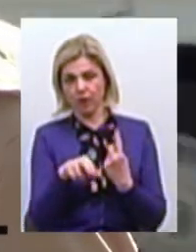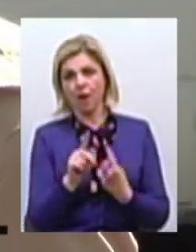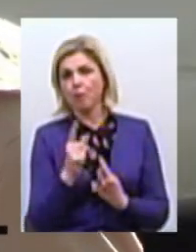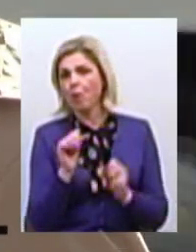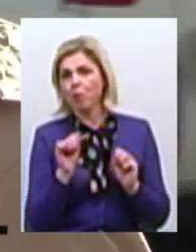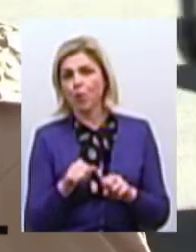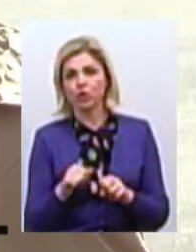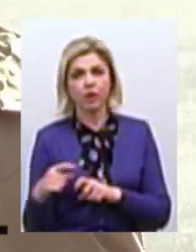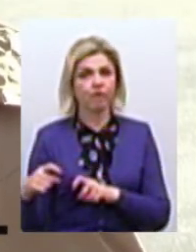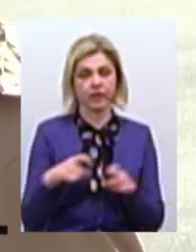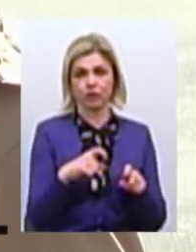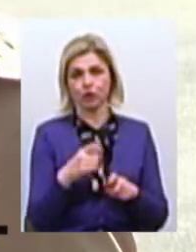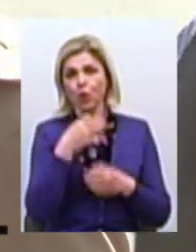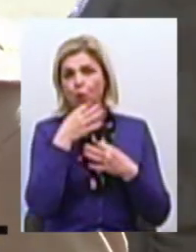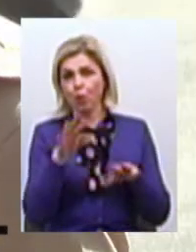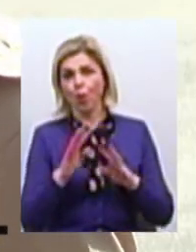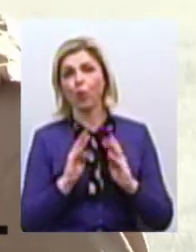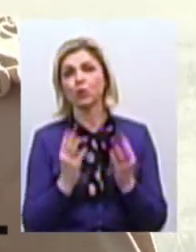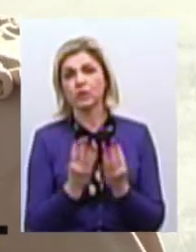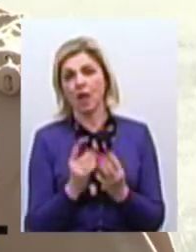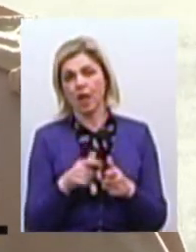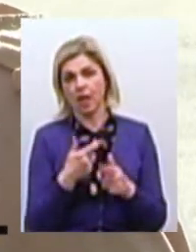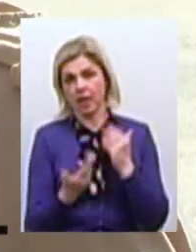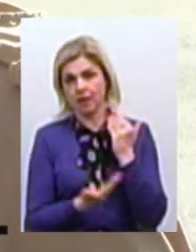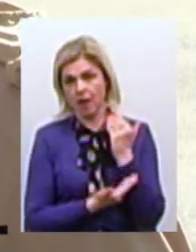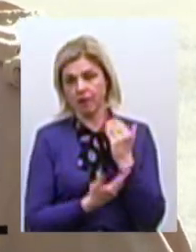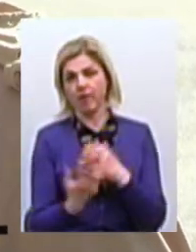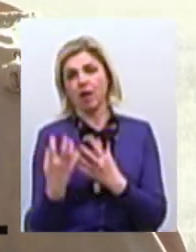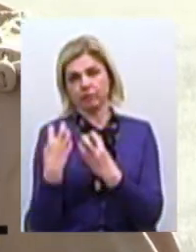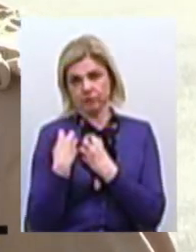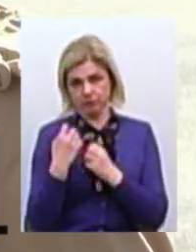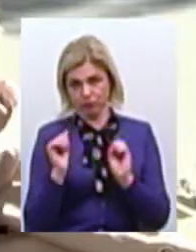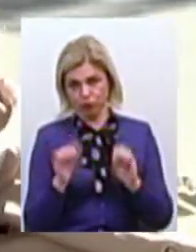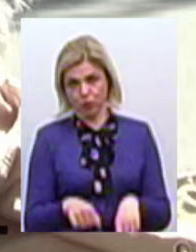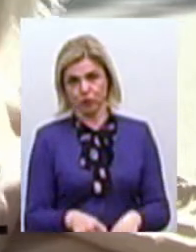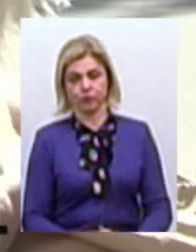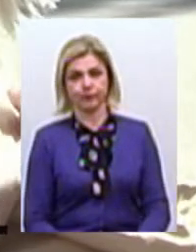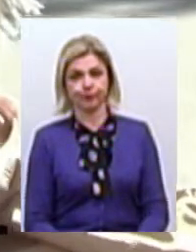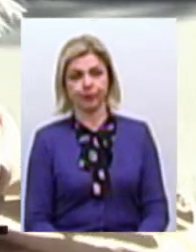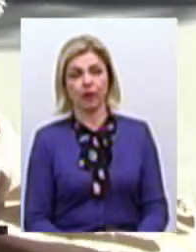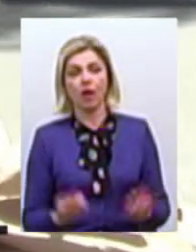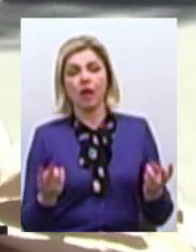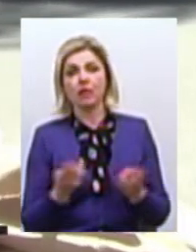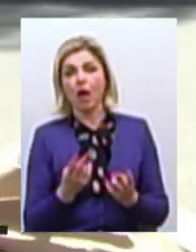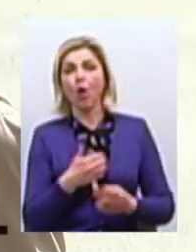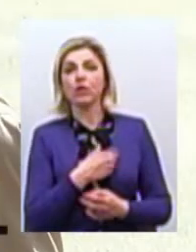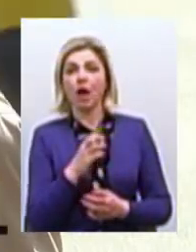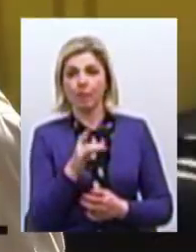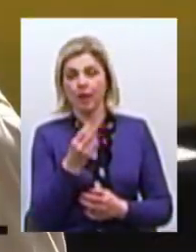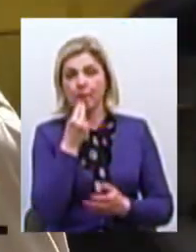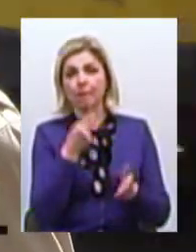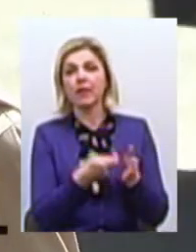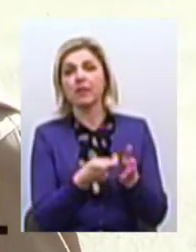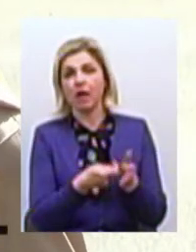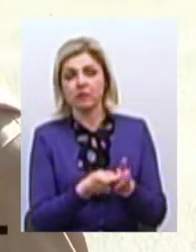могут выскочить из-за любого куста, из-за любого дерева и накинуться ни с того, ни с сего. Надо хотя бы пытаться,